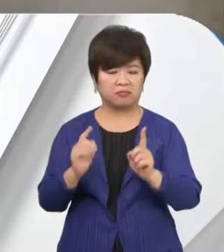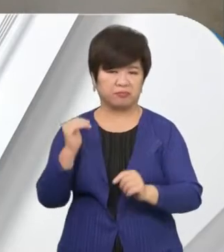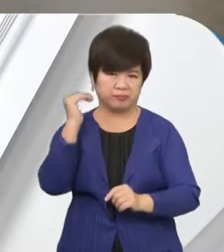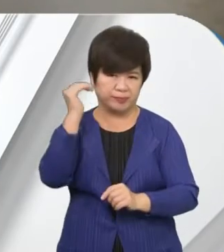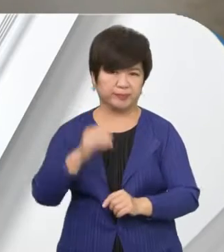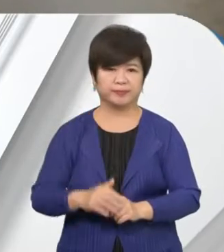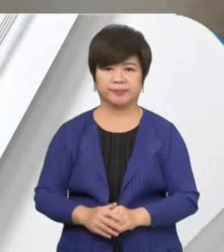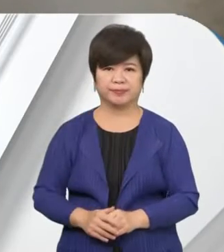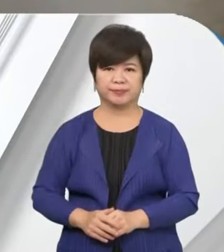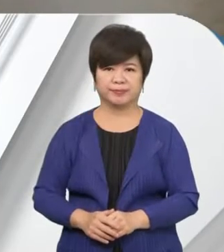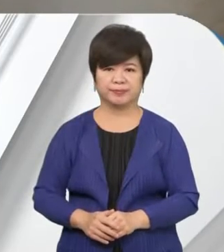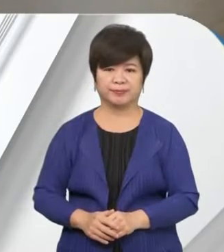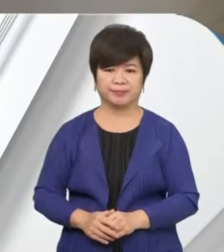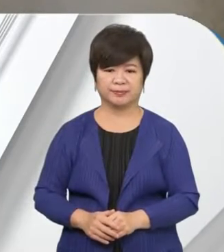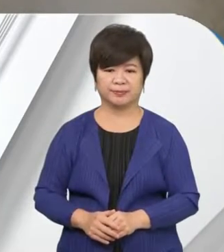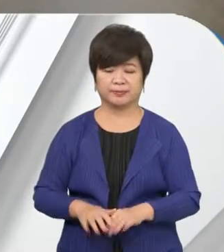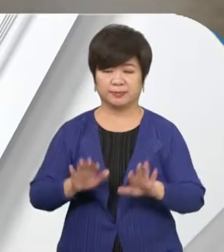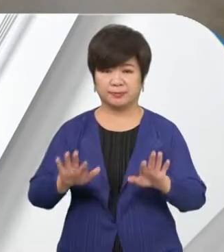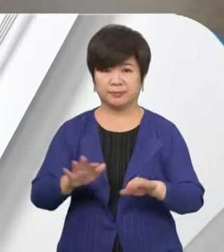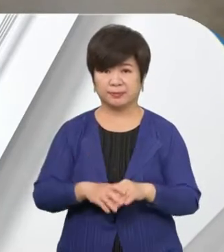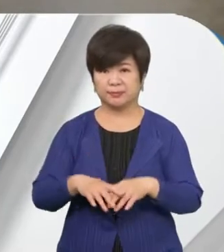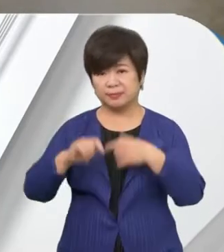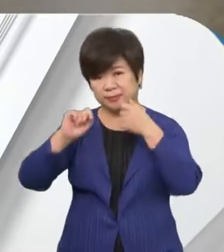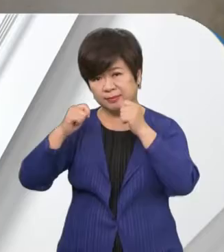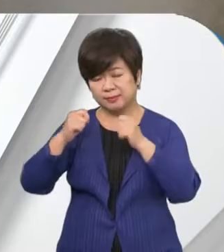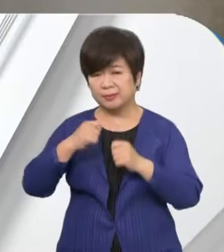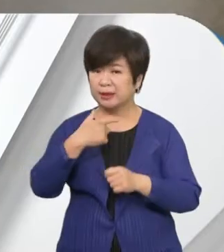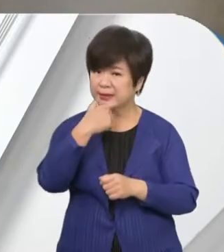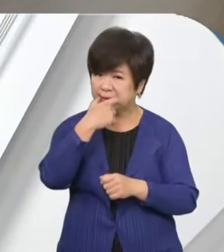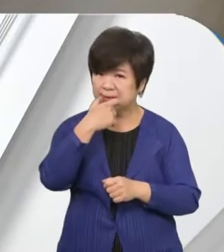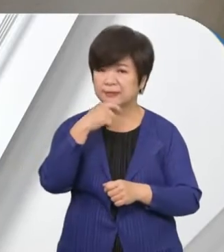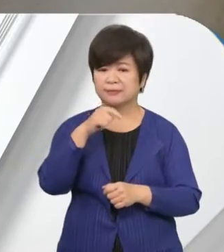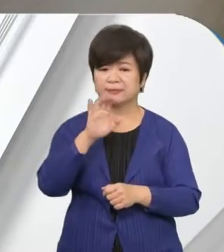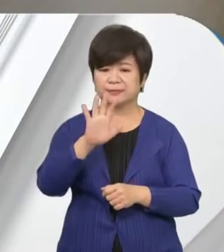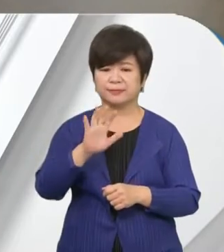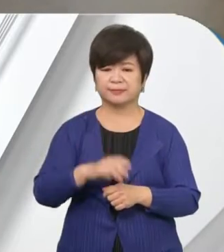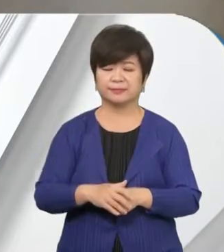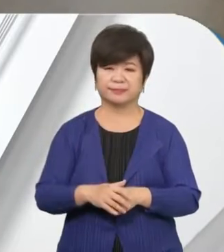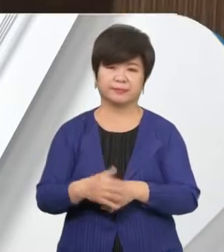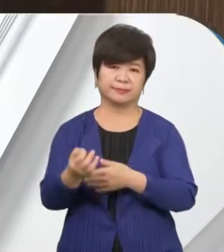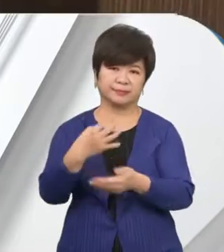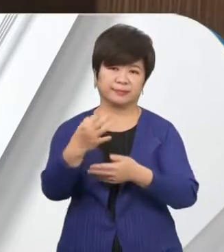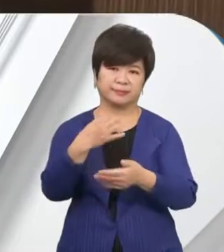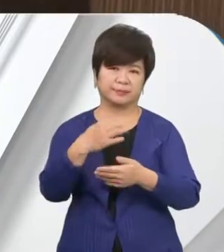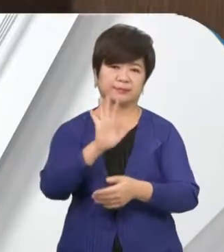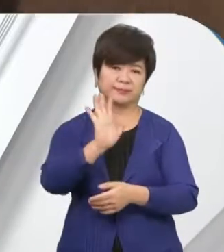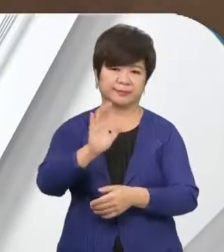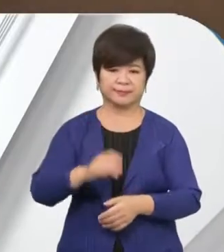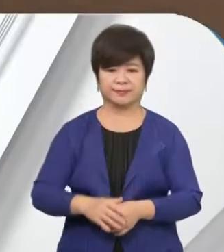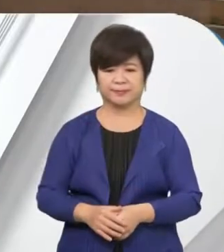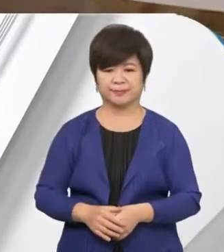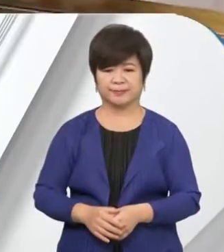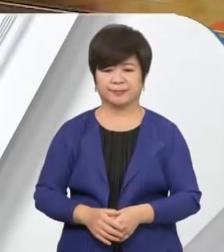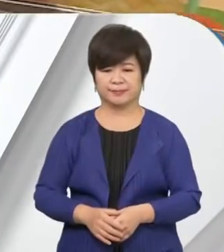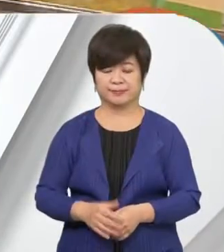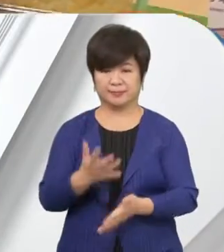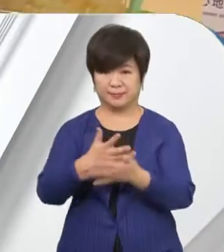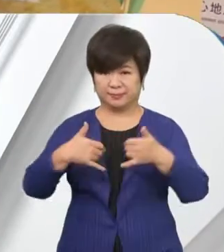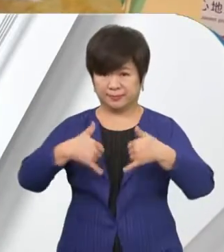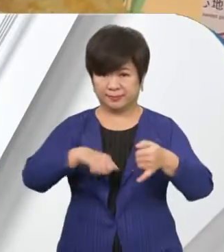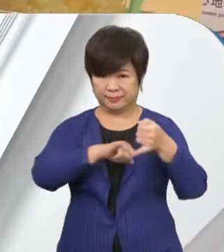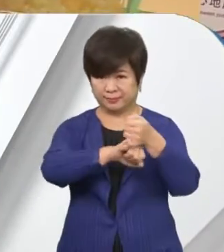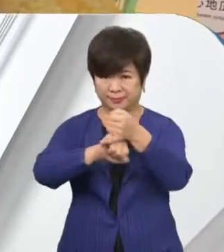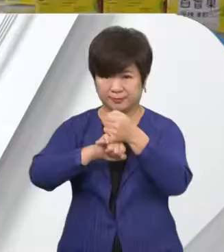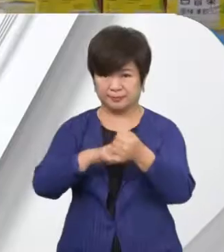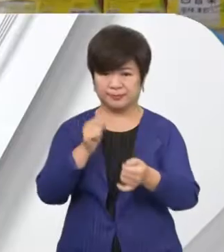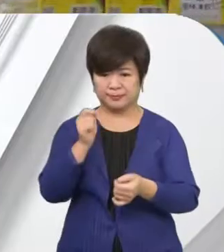了。那目前反而是一些糖果饼干类销售的状况比较好。 庙路买东西的习惯改变